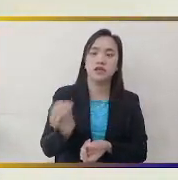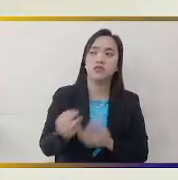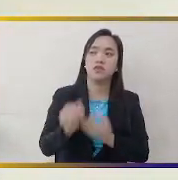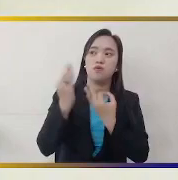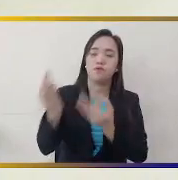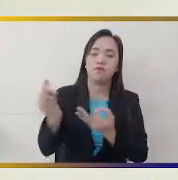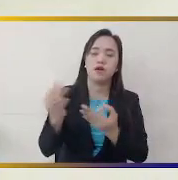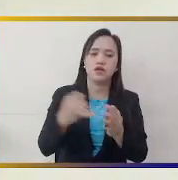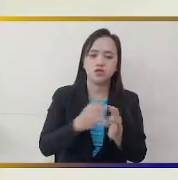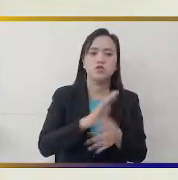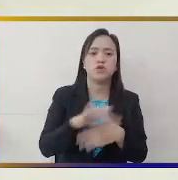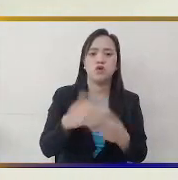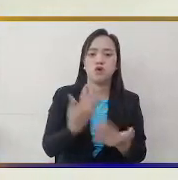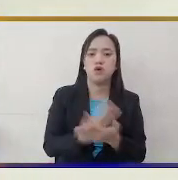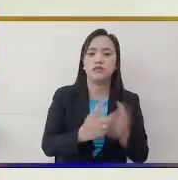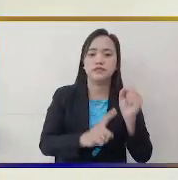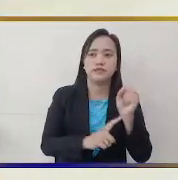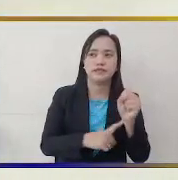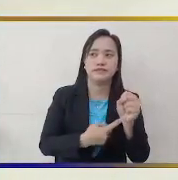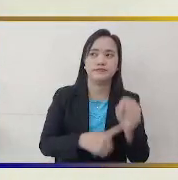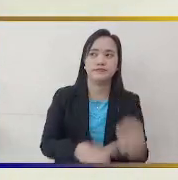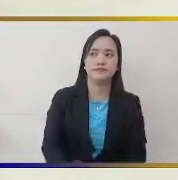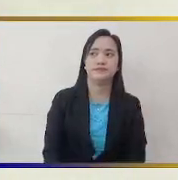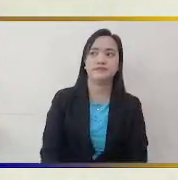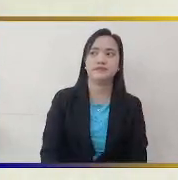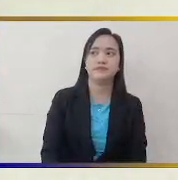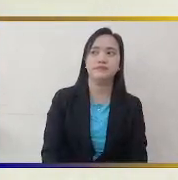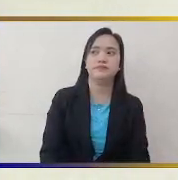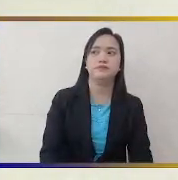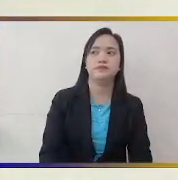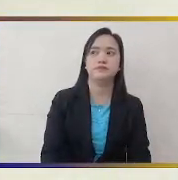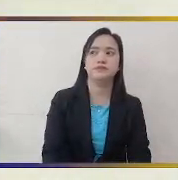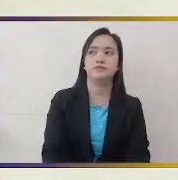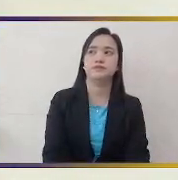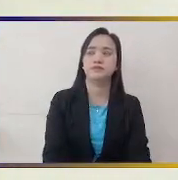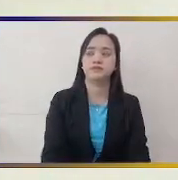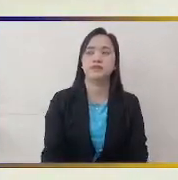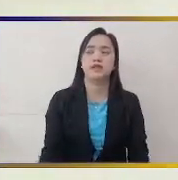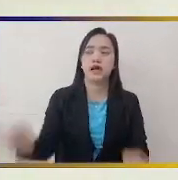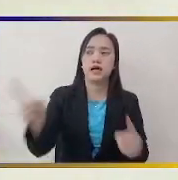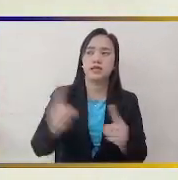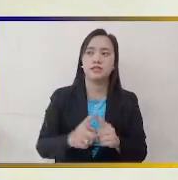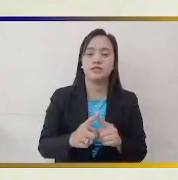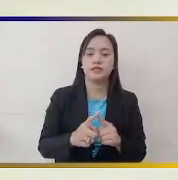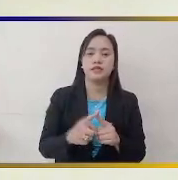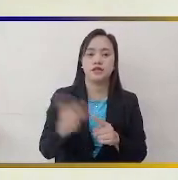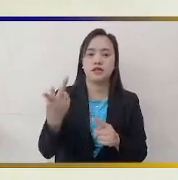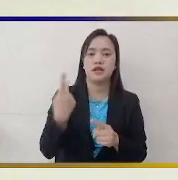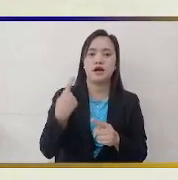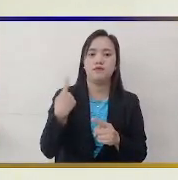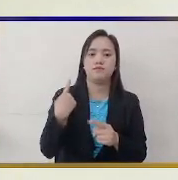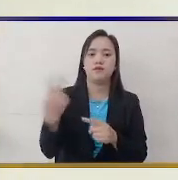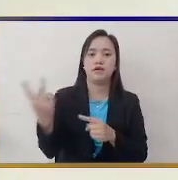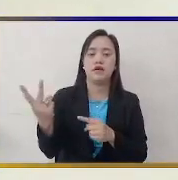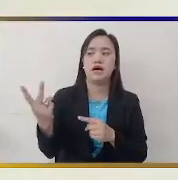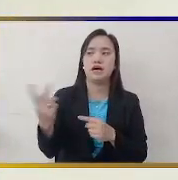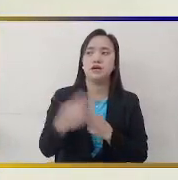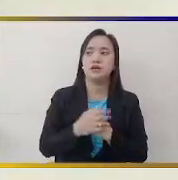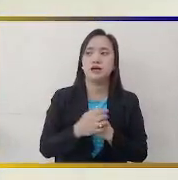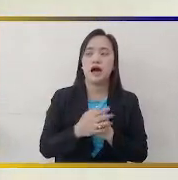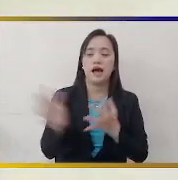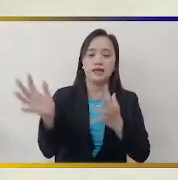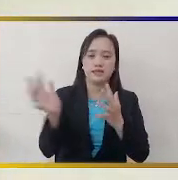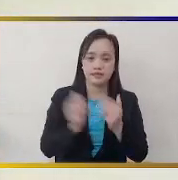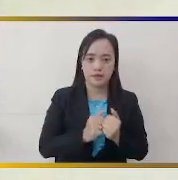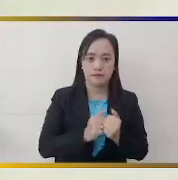hangga't sa Ah Ah natanggap ko talaga yung katuruan na magbigay no at